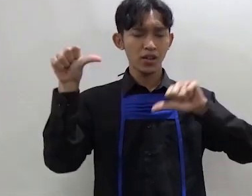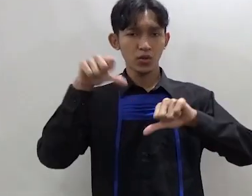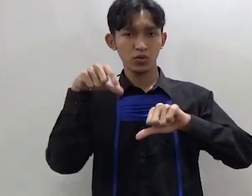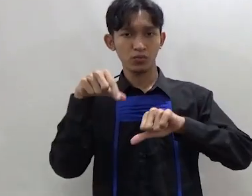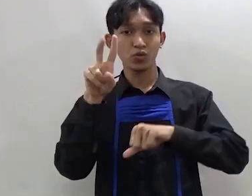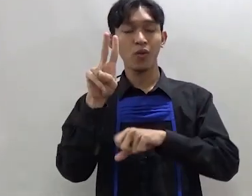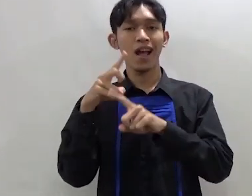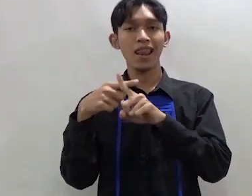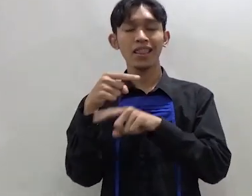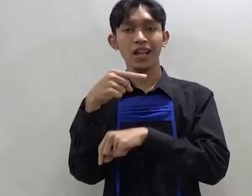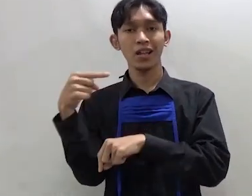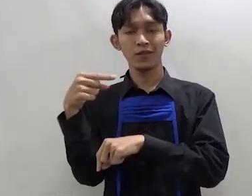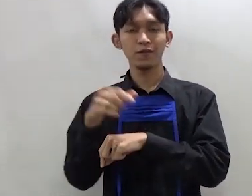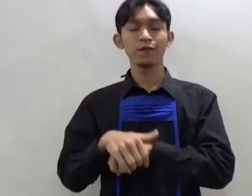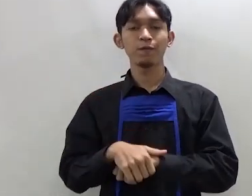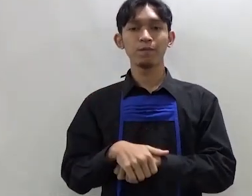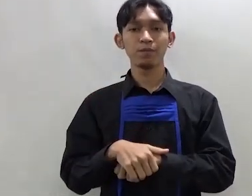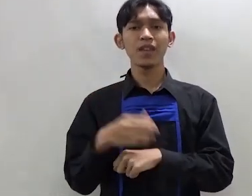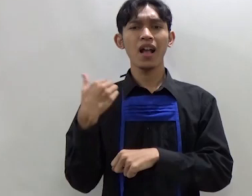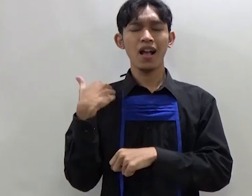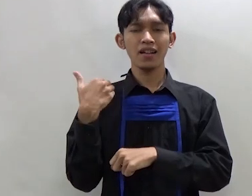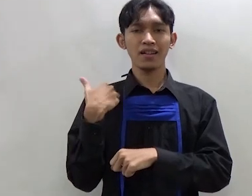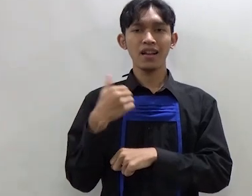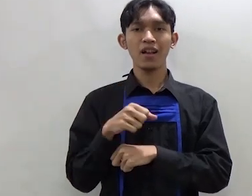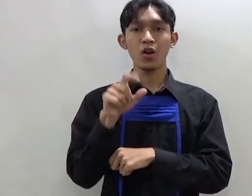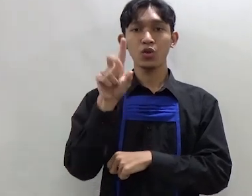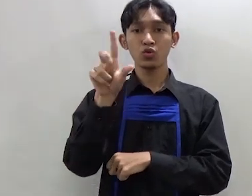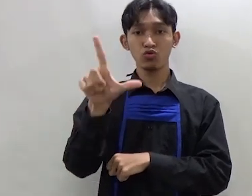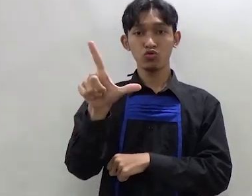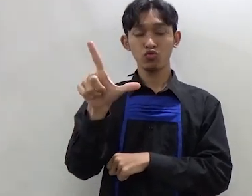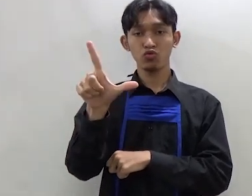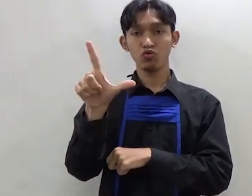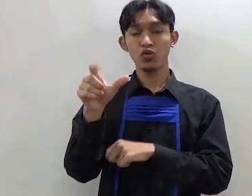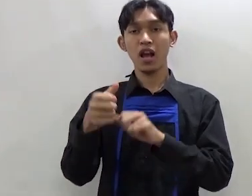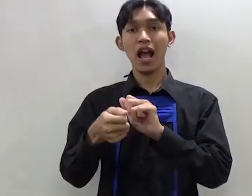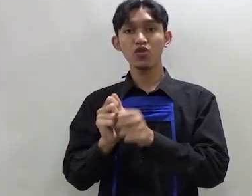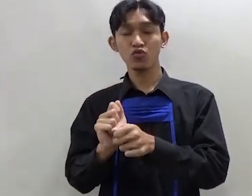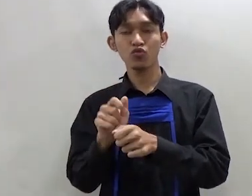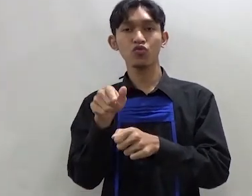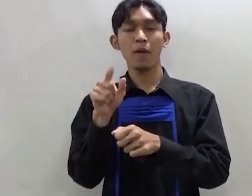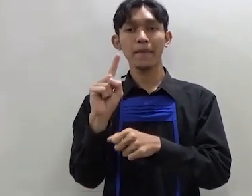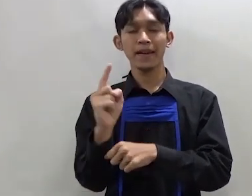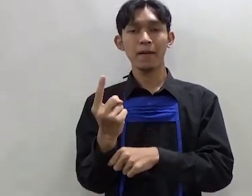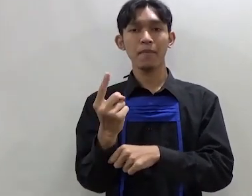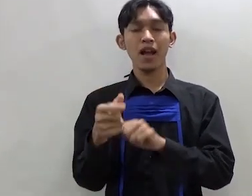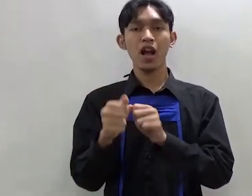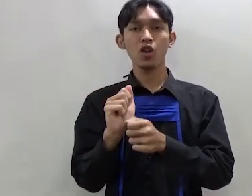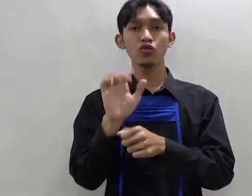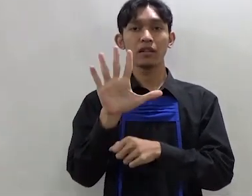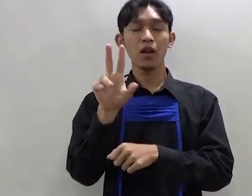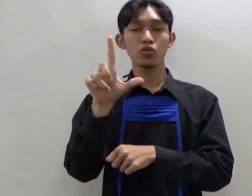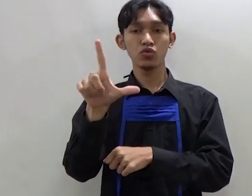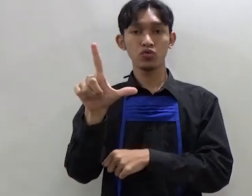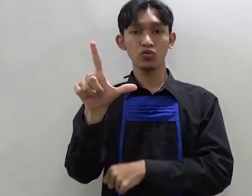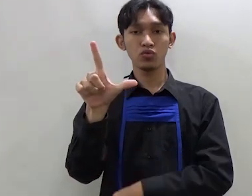tahun warga Bantul. Sehingga boleh saya katakan usia paling tua dari pasien